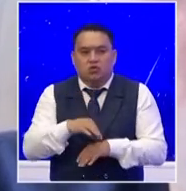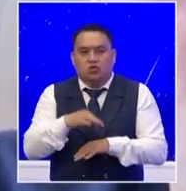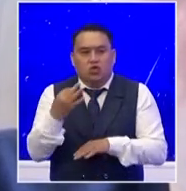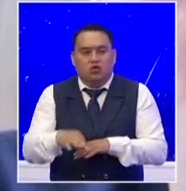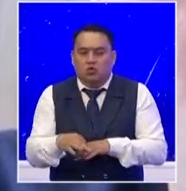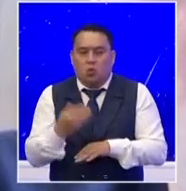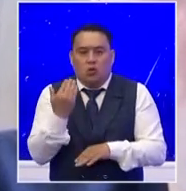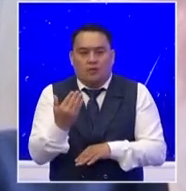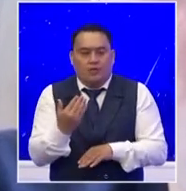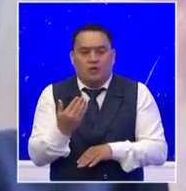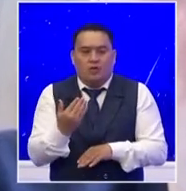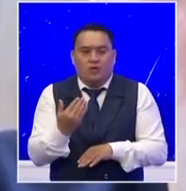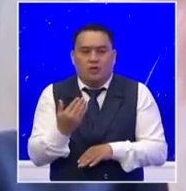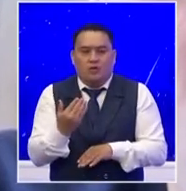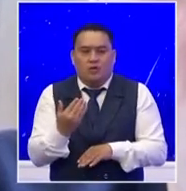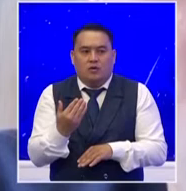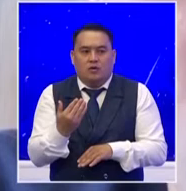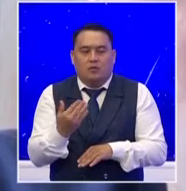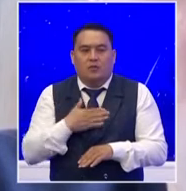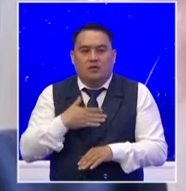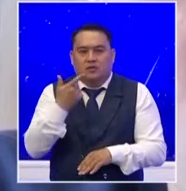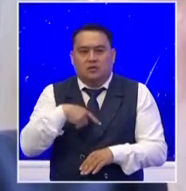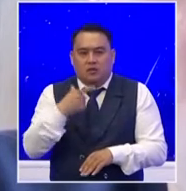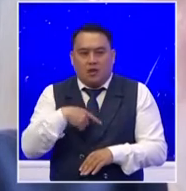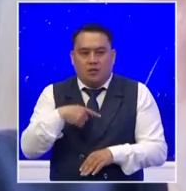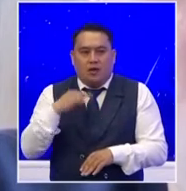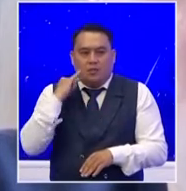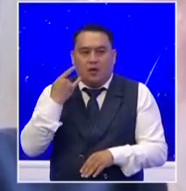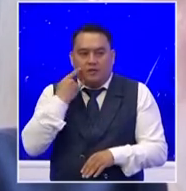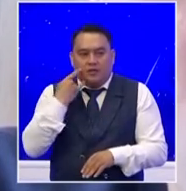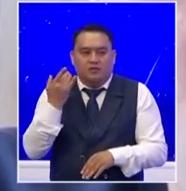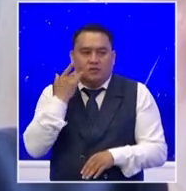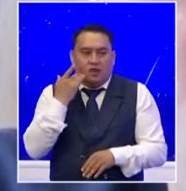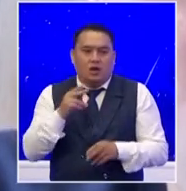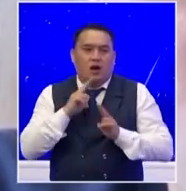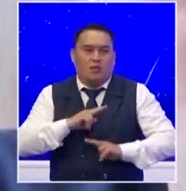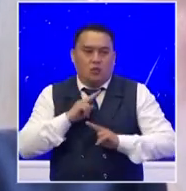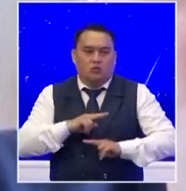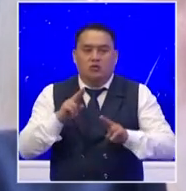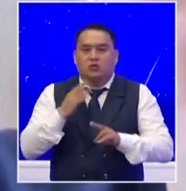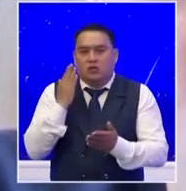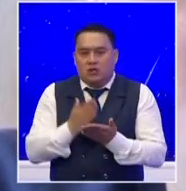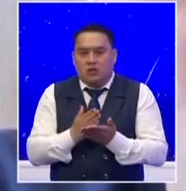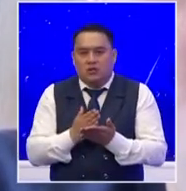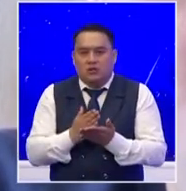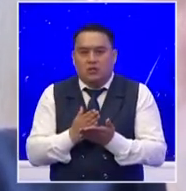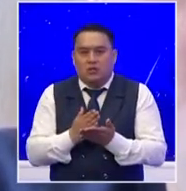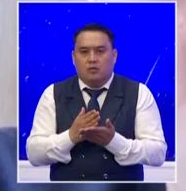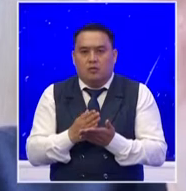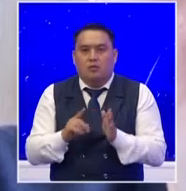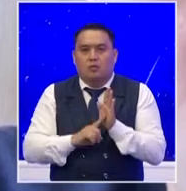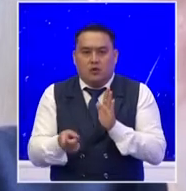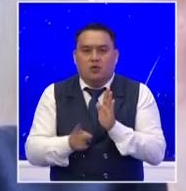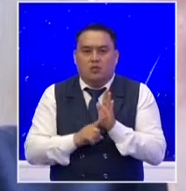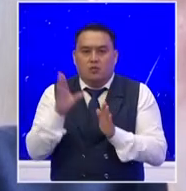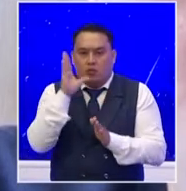жестче. Потому что вот мы же сами, с Павлодаром непосредственно работаем, у нас там сотрудники, ну и мы туда-сюда